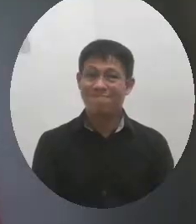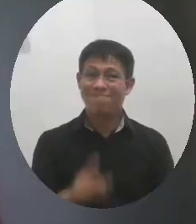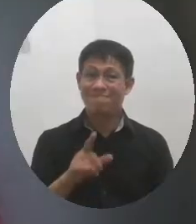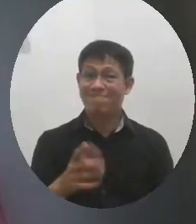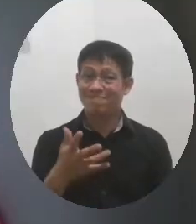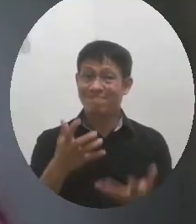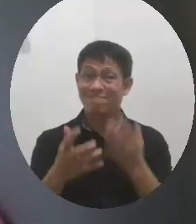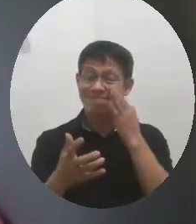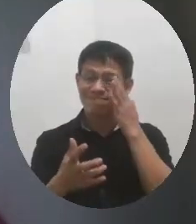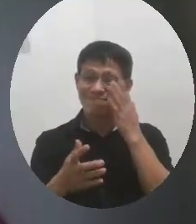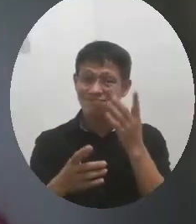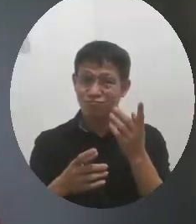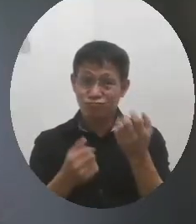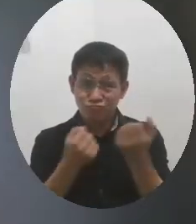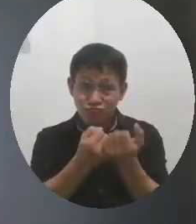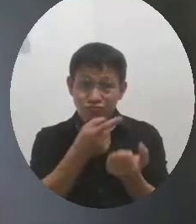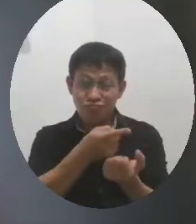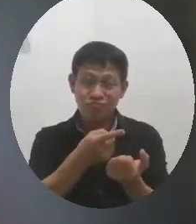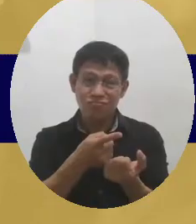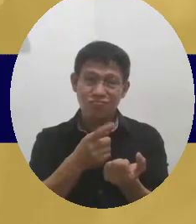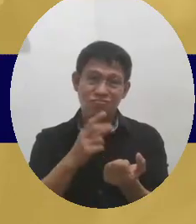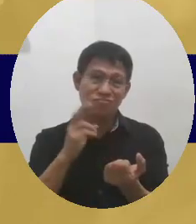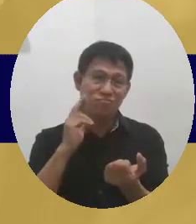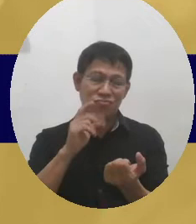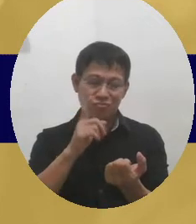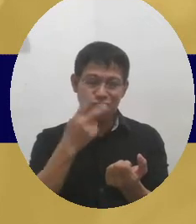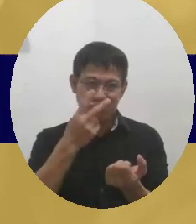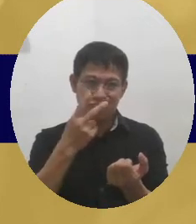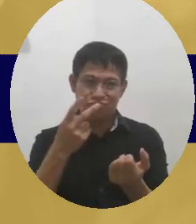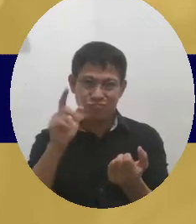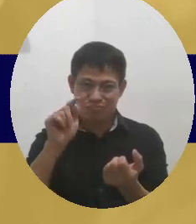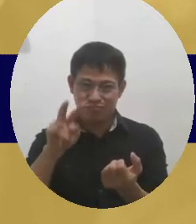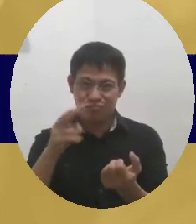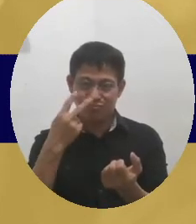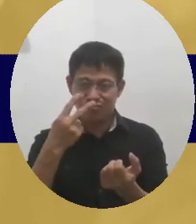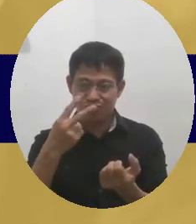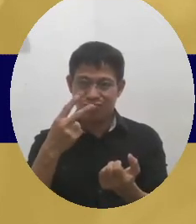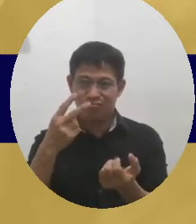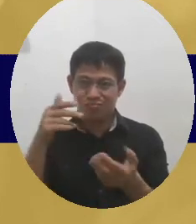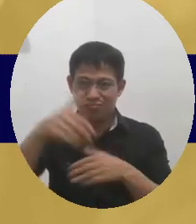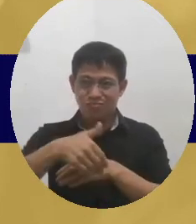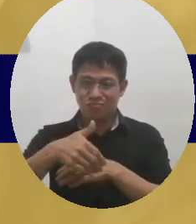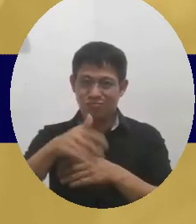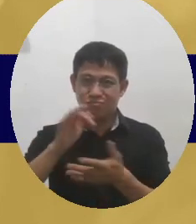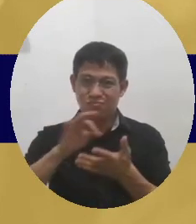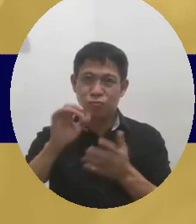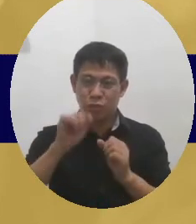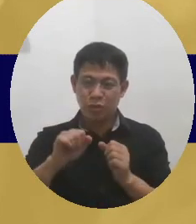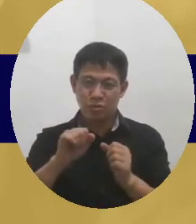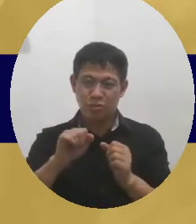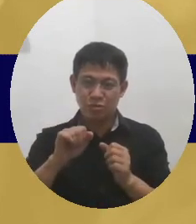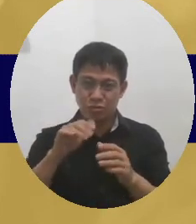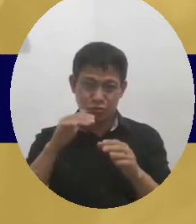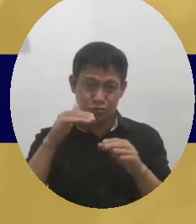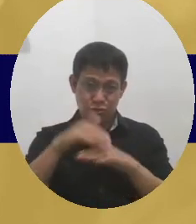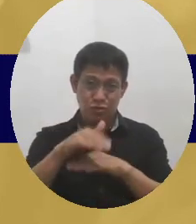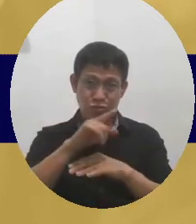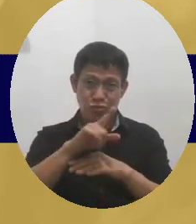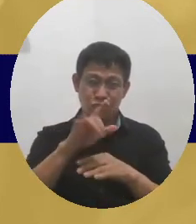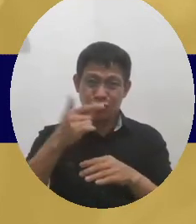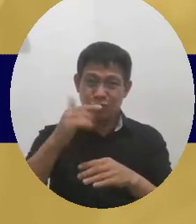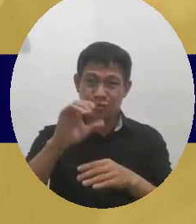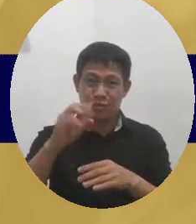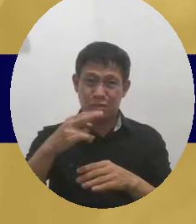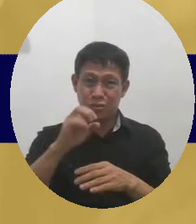Para sa mga lais, magpadala ng tulong para kay Rabram, nasa screen natin ang ating bank account. Pwede rin kayo mag-donate sa pamamagitan ng GCash